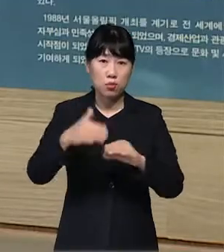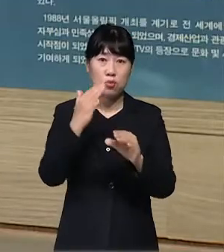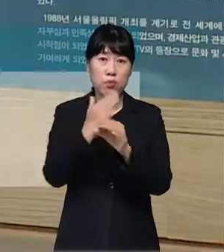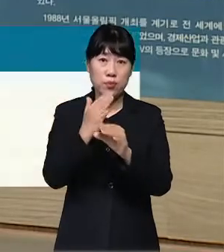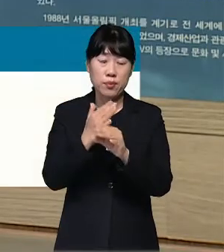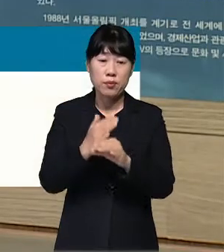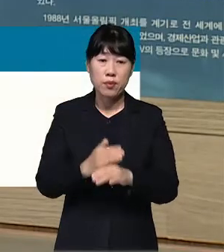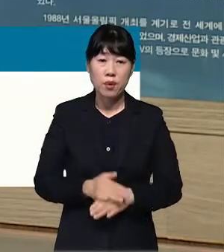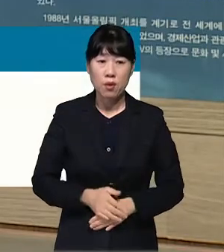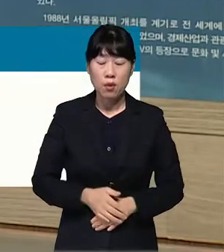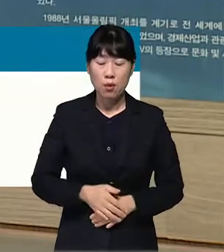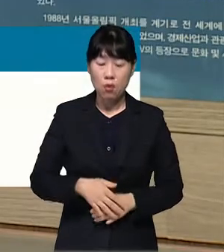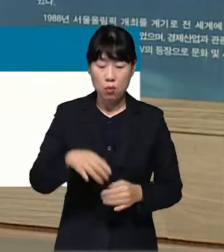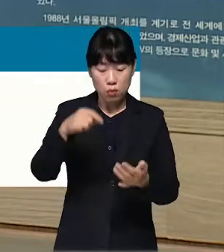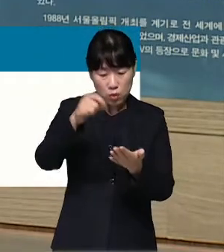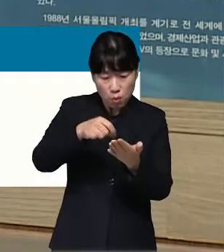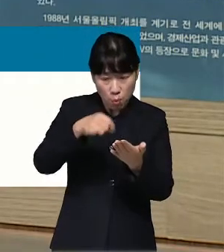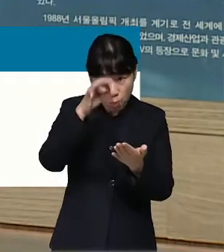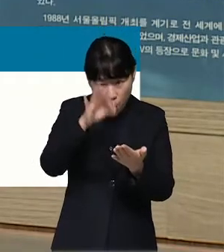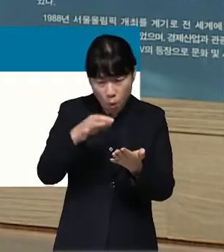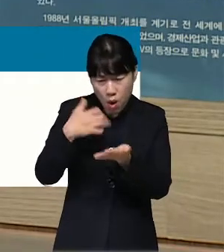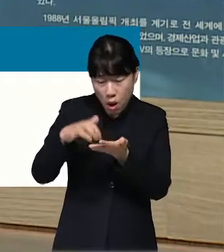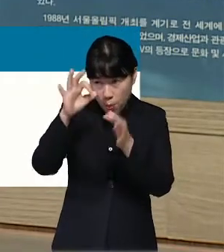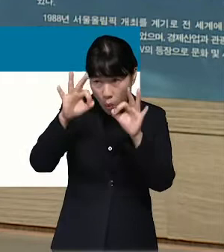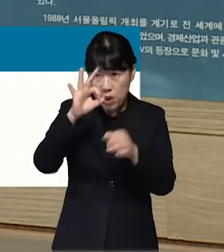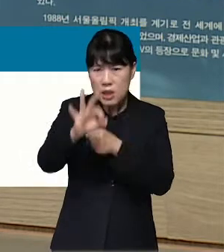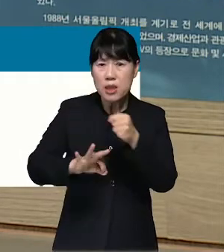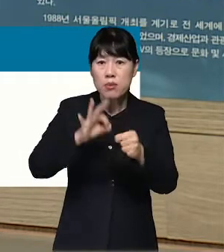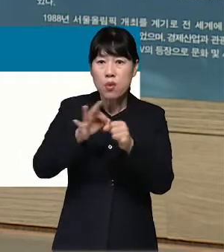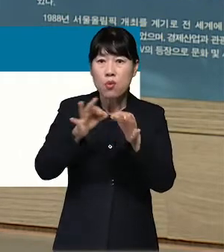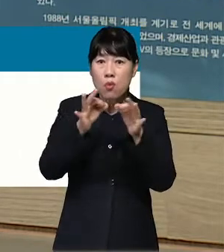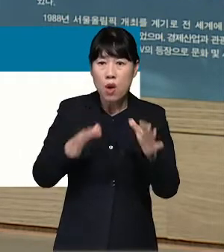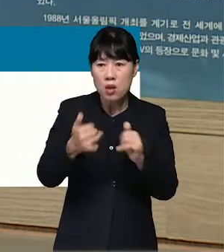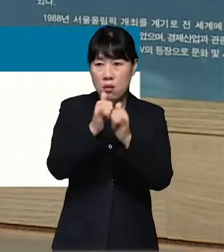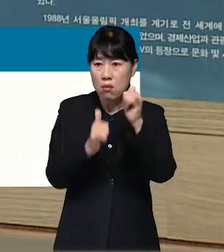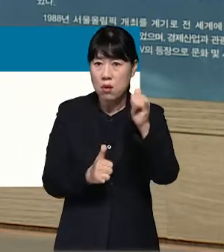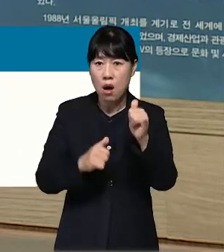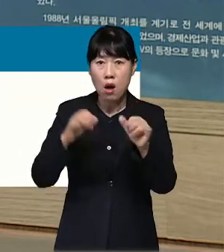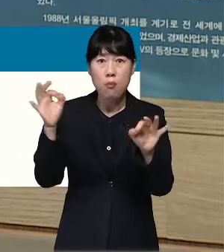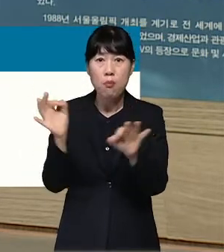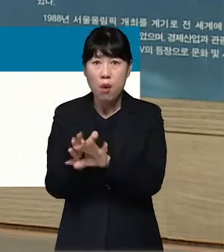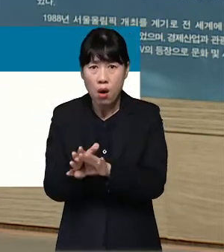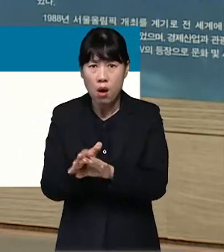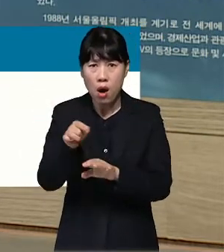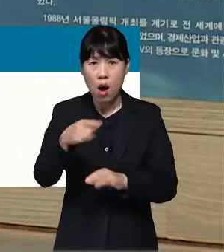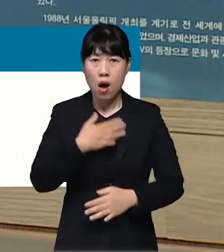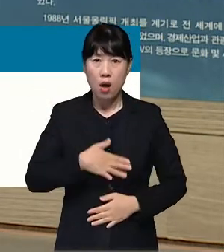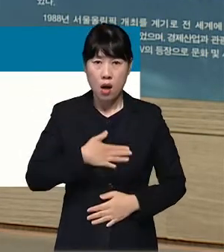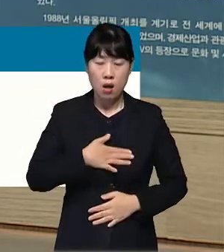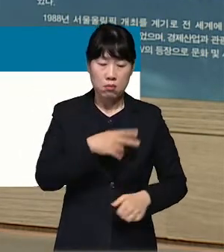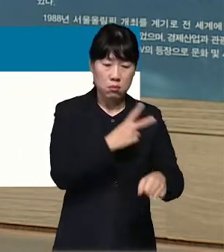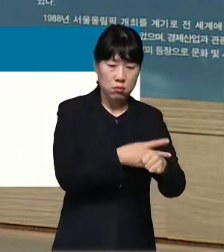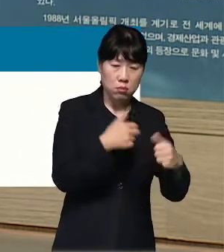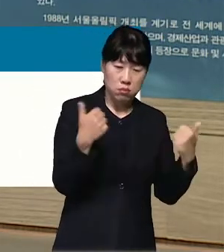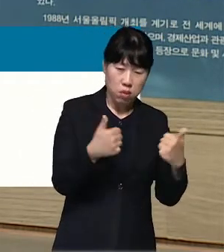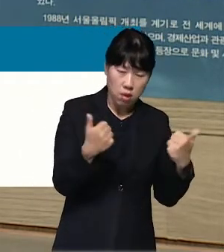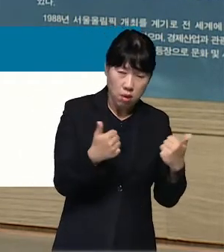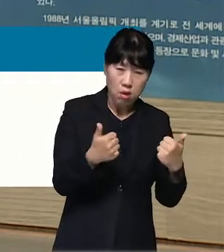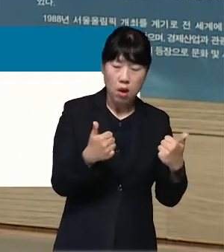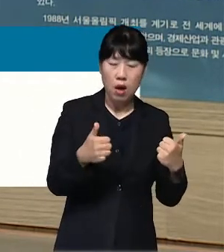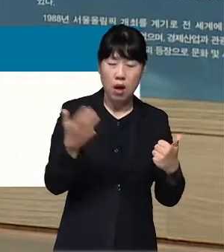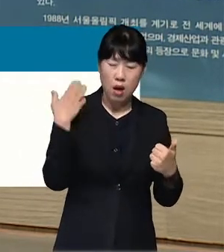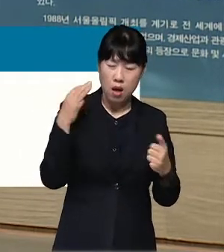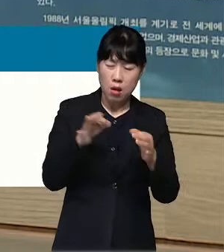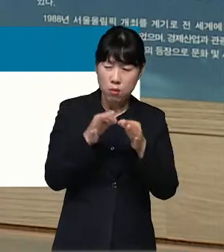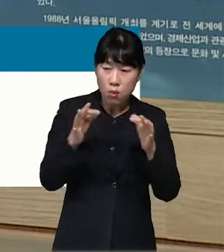거고 계산을 해보니까 10년의 역사가 잃어버렸다는 것을 알고 교직원들 회의를 통해서 우리가